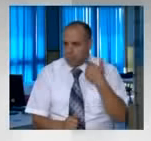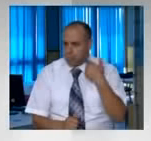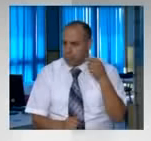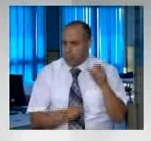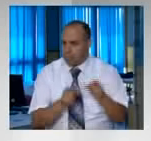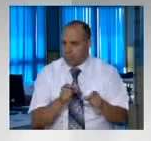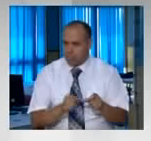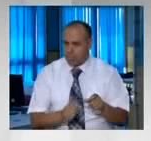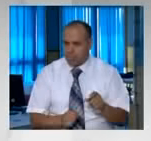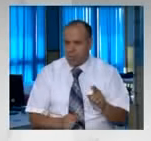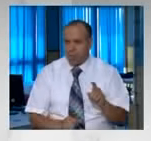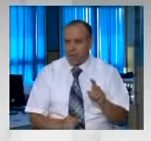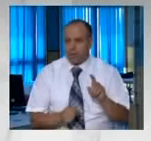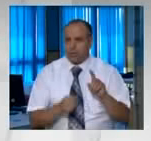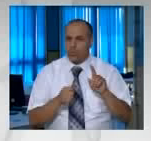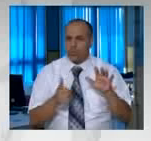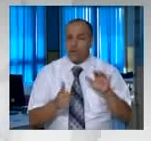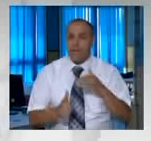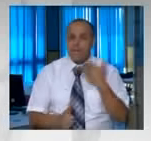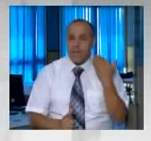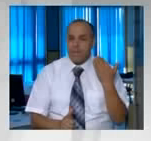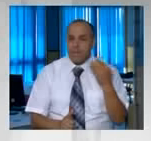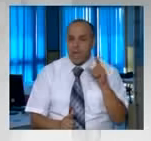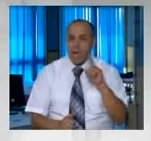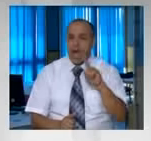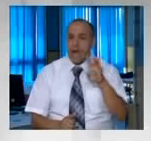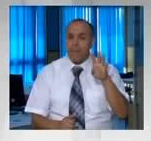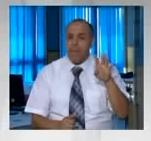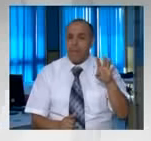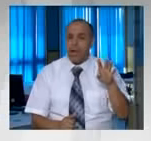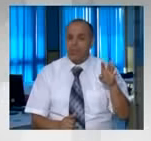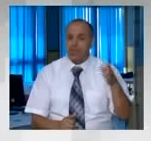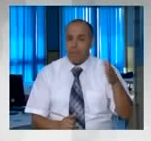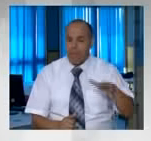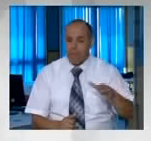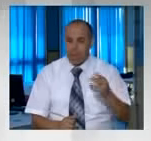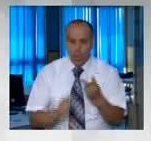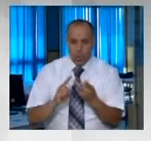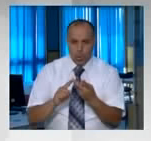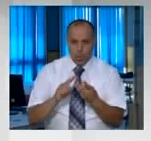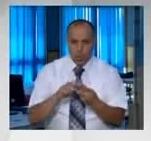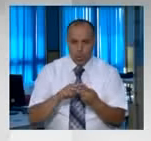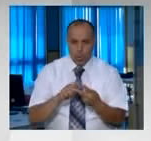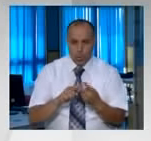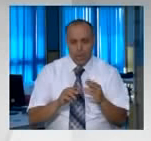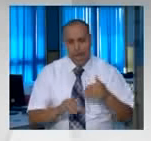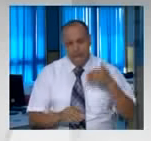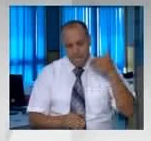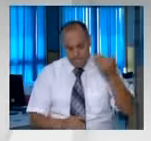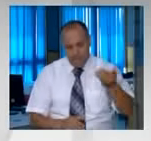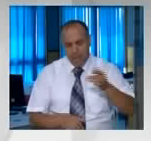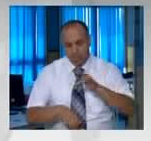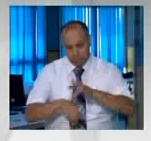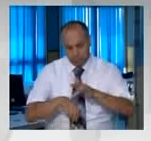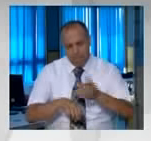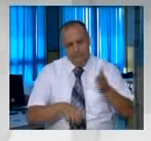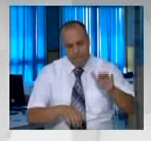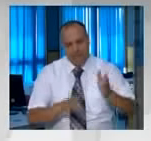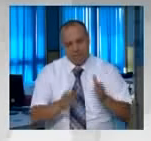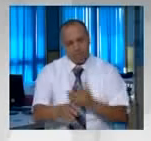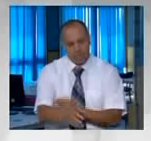التالية: 16 حالة وفاة، 14 منهم على عين المكان رحمهم، وزوز ماتوا بعد ما تأثرين بإصابات بليغة